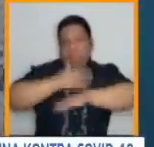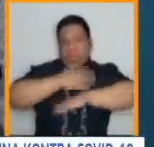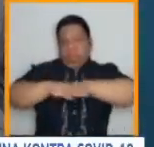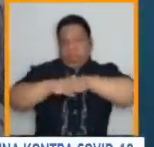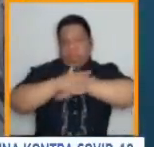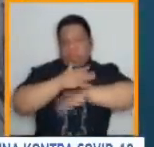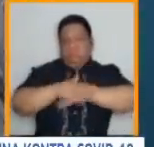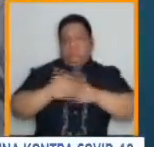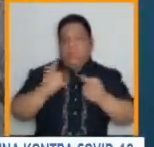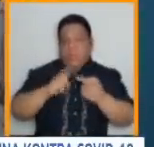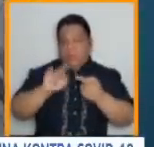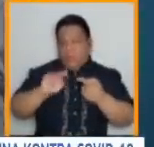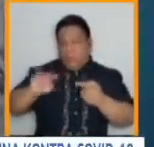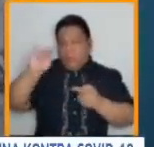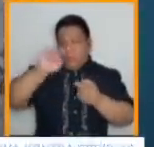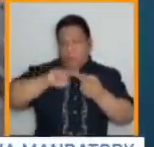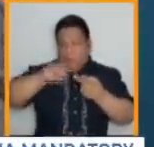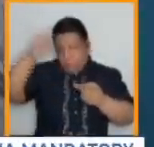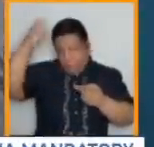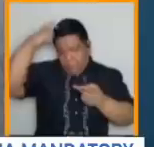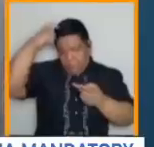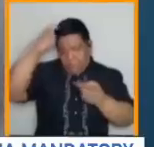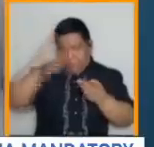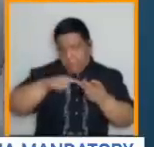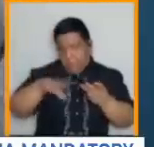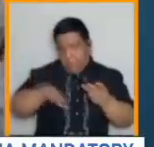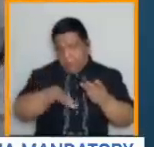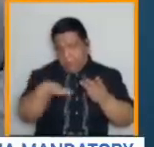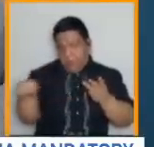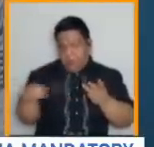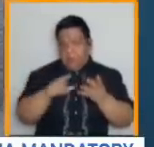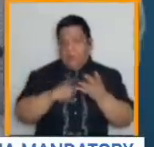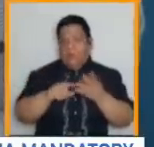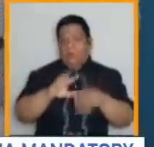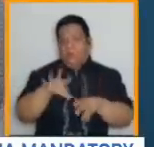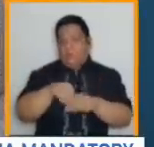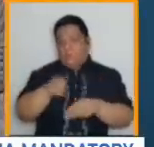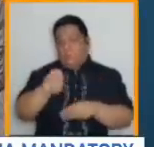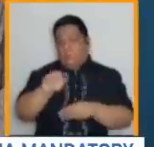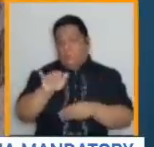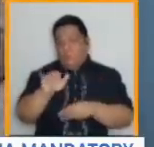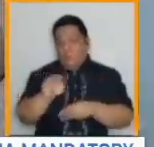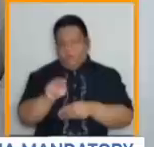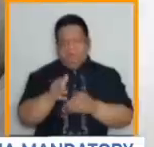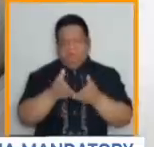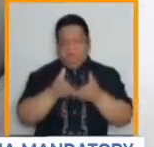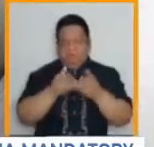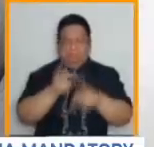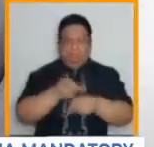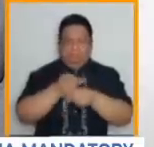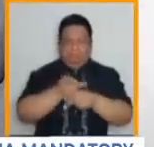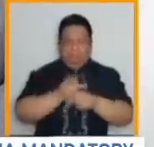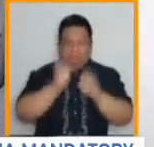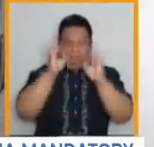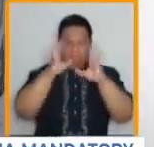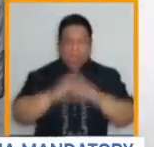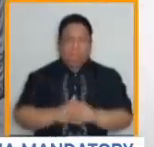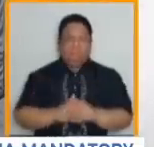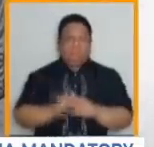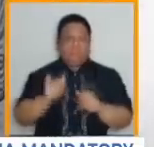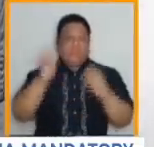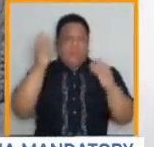maging sa Cagayan, kasama ang Babuyan Group of Islands. Yan ang latest mula sa GMA Weather. Ako po si Nathaniel